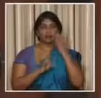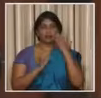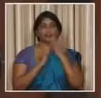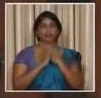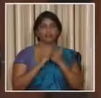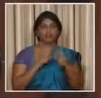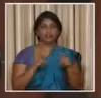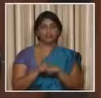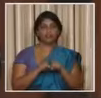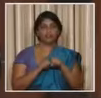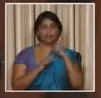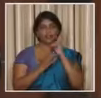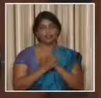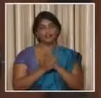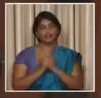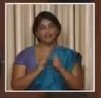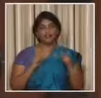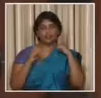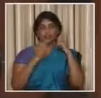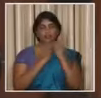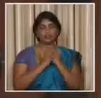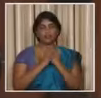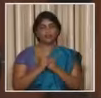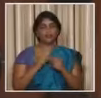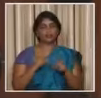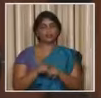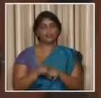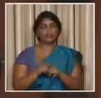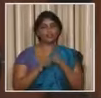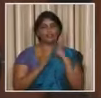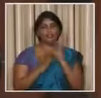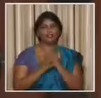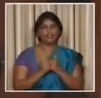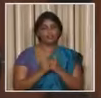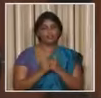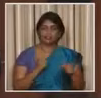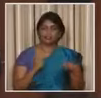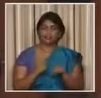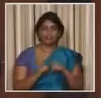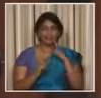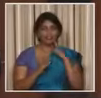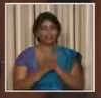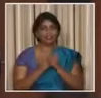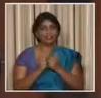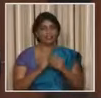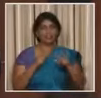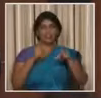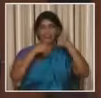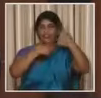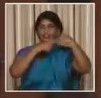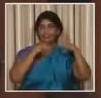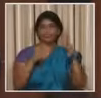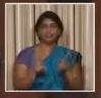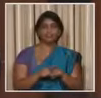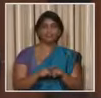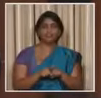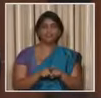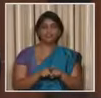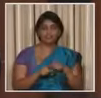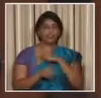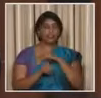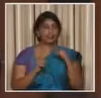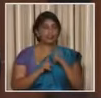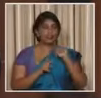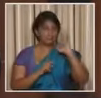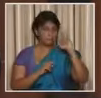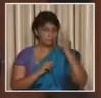තිබ්බේ විදේශික දේශීය ඕන එක්කෙනෙක් කැසිනෝ එකක් අස්සර යනවා නම් ඩොලර් 100ක මුදලක් ගෙවන්න ඕනේ. දැන් මේ පනත යටතේ මේක ඩොලර්